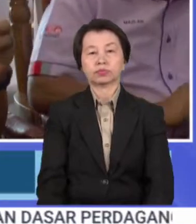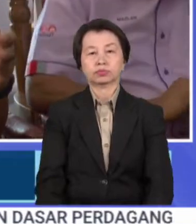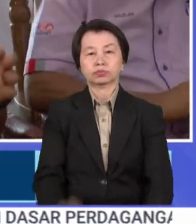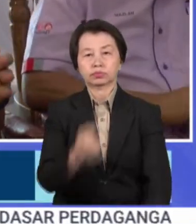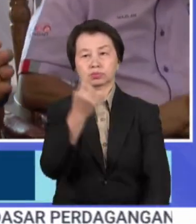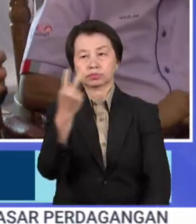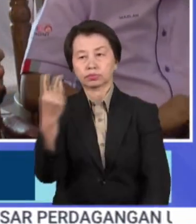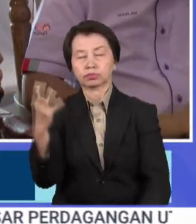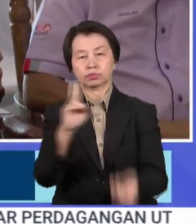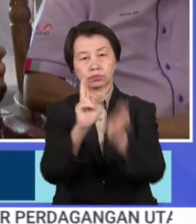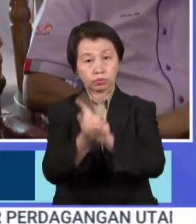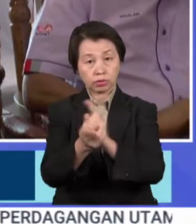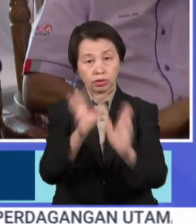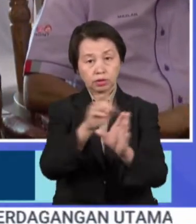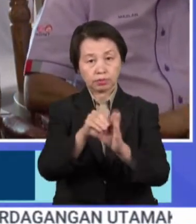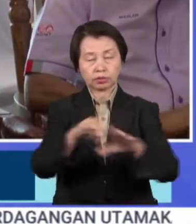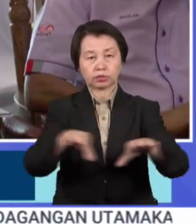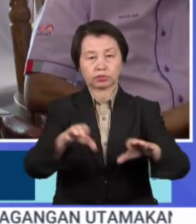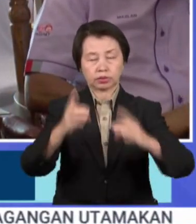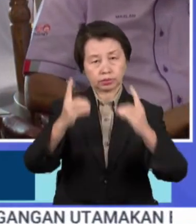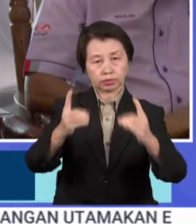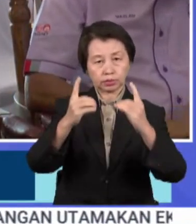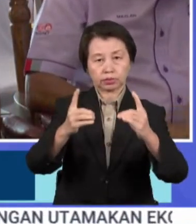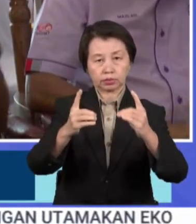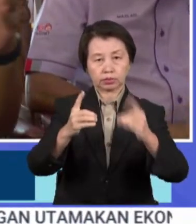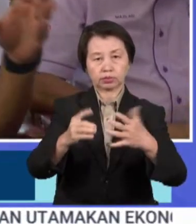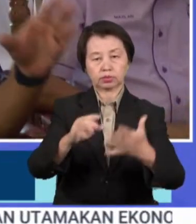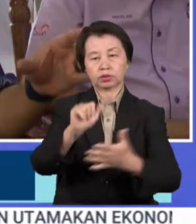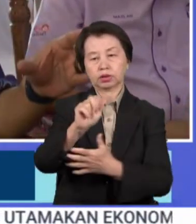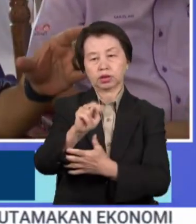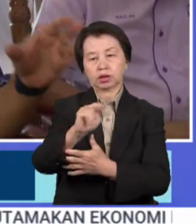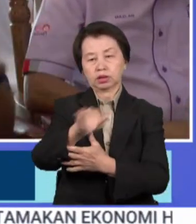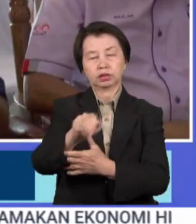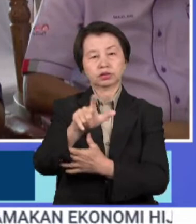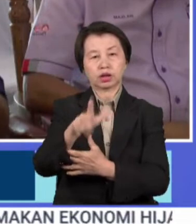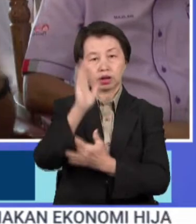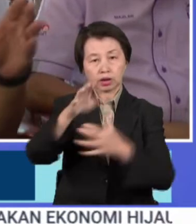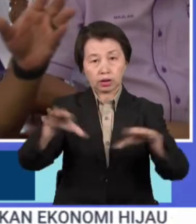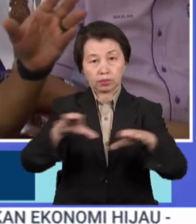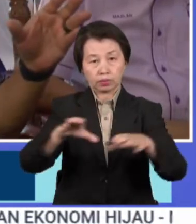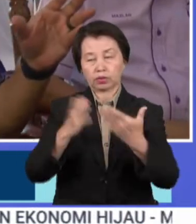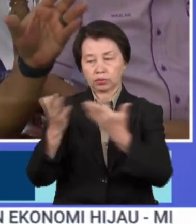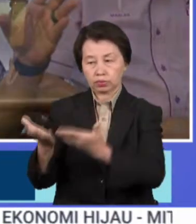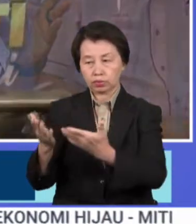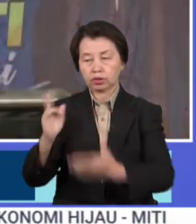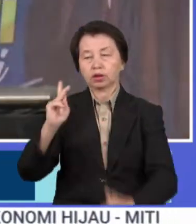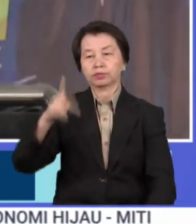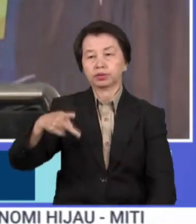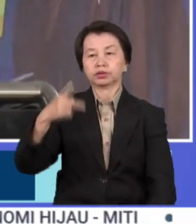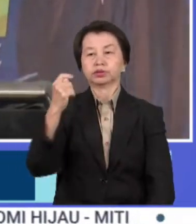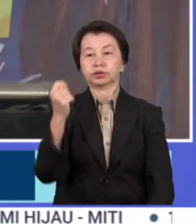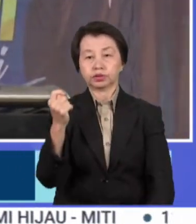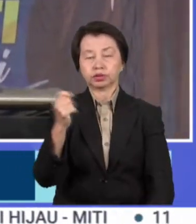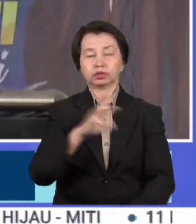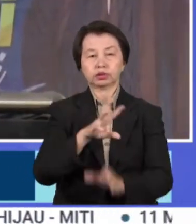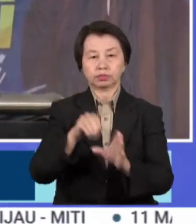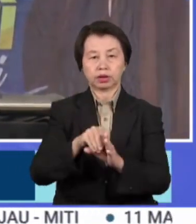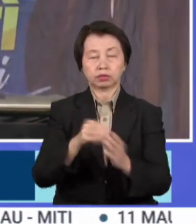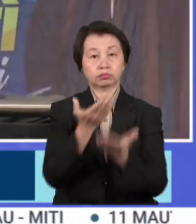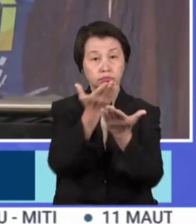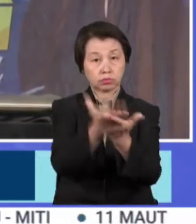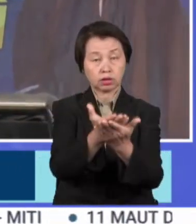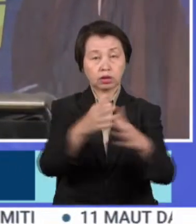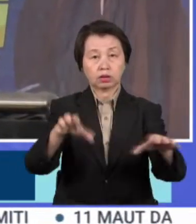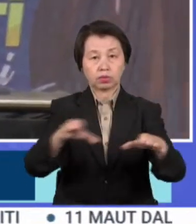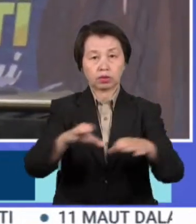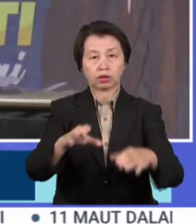Beberapa perubahan termasuk pelaksanaan pendidikan secara anjal bakal dilakukan Kementerian Pengajian Tinggi KPT. Ia termasuk cadangan